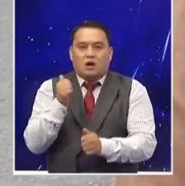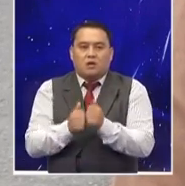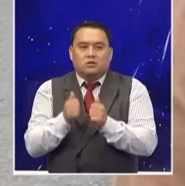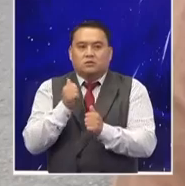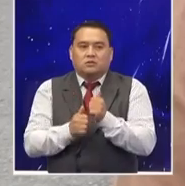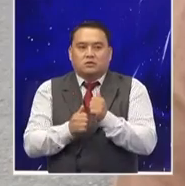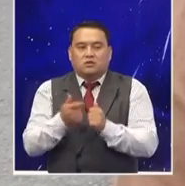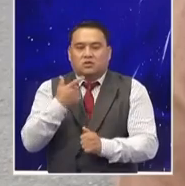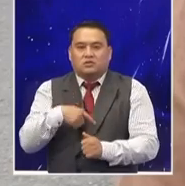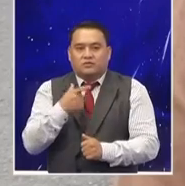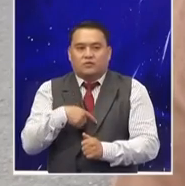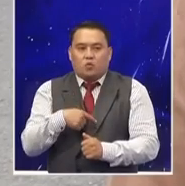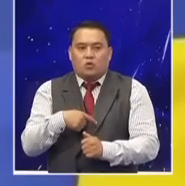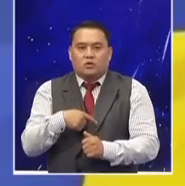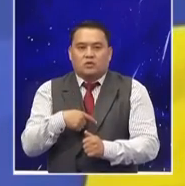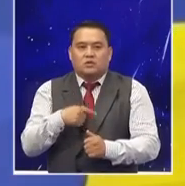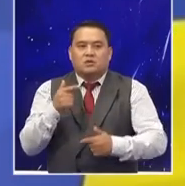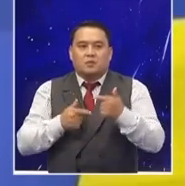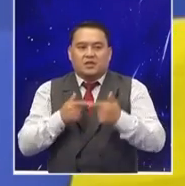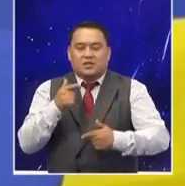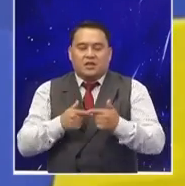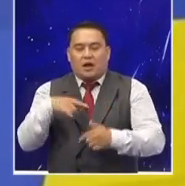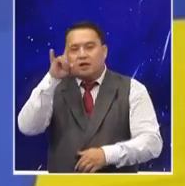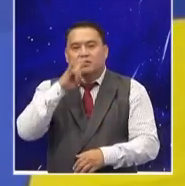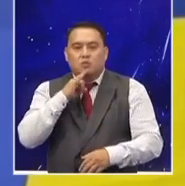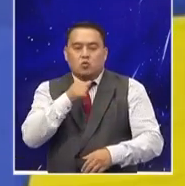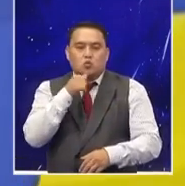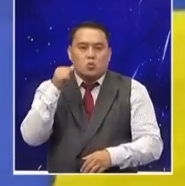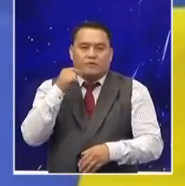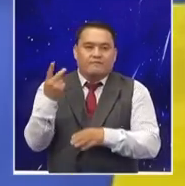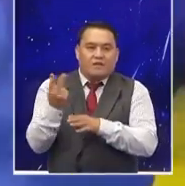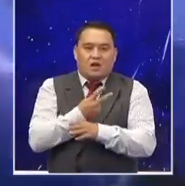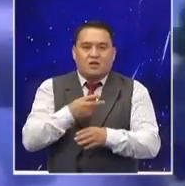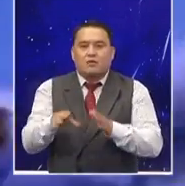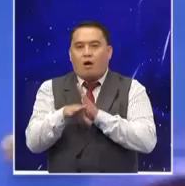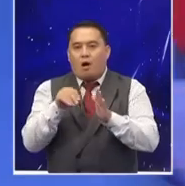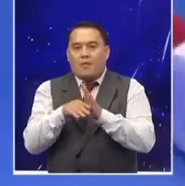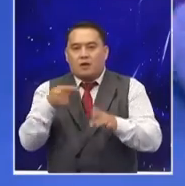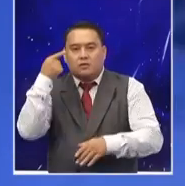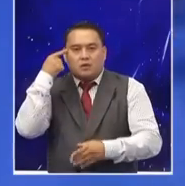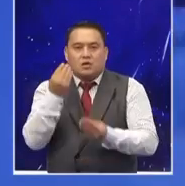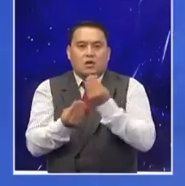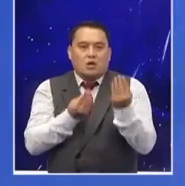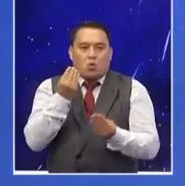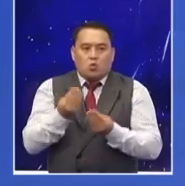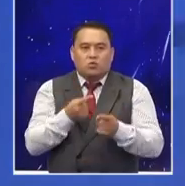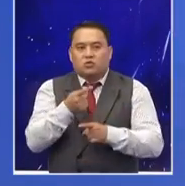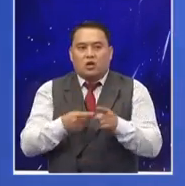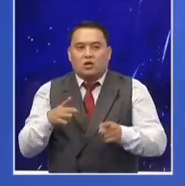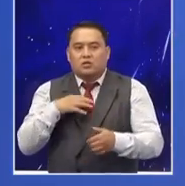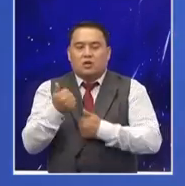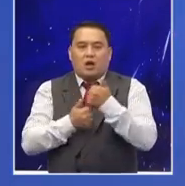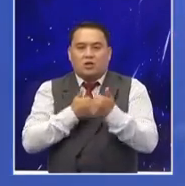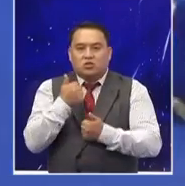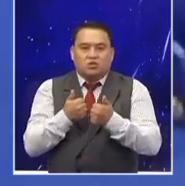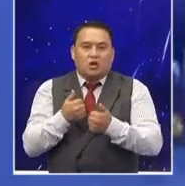свои слой напарник стоит отметить казахстан в прошлом году стал вторым в общекомандном зачете на азиатских играх не малые доли в это достижение